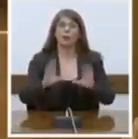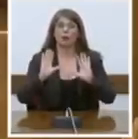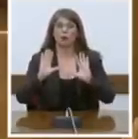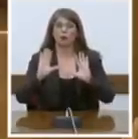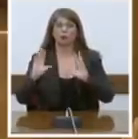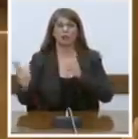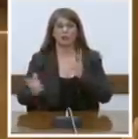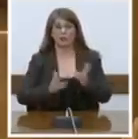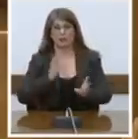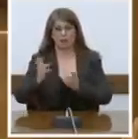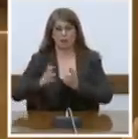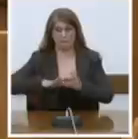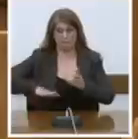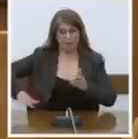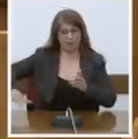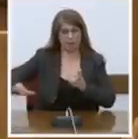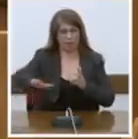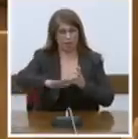καμένες εκτάσεις